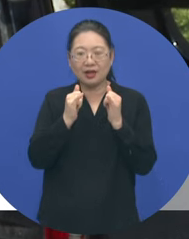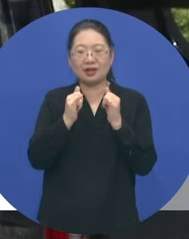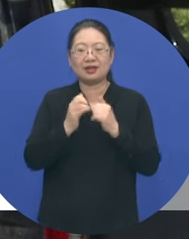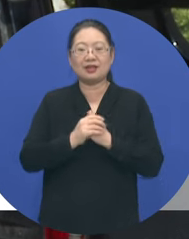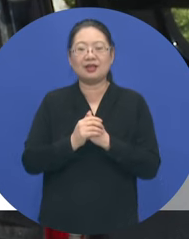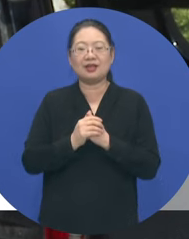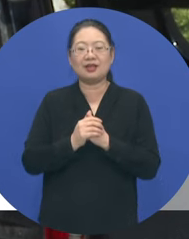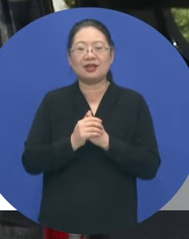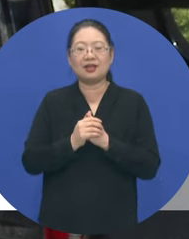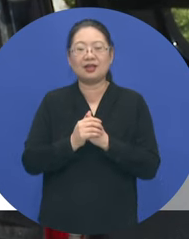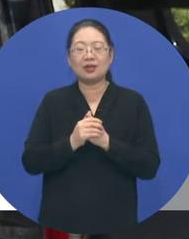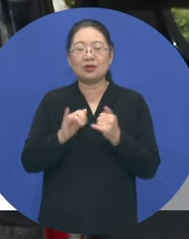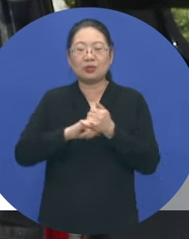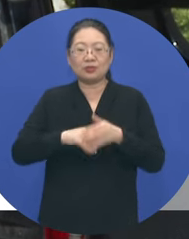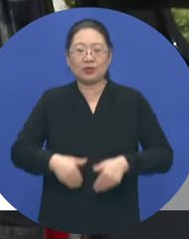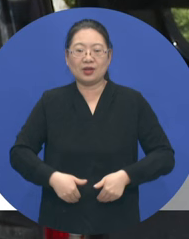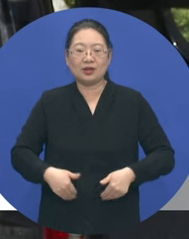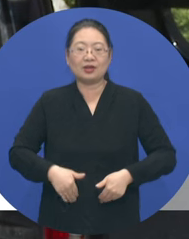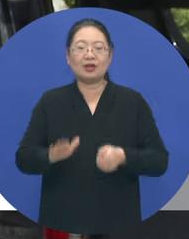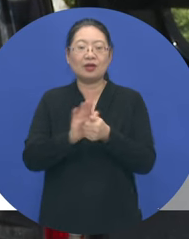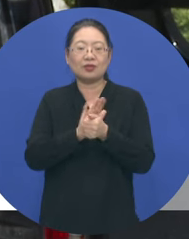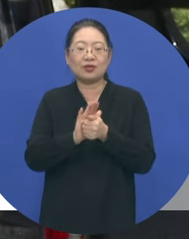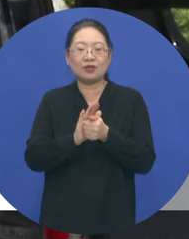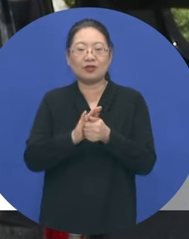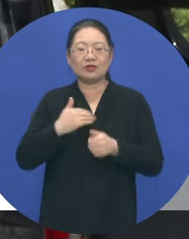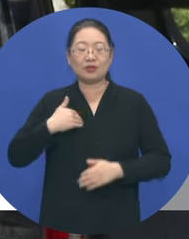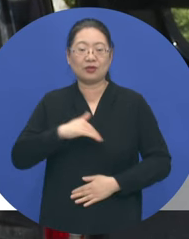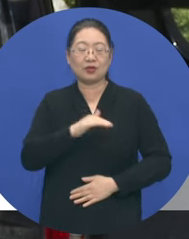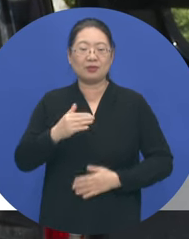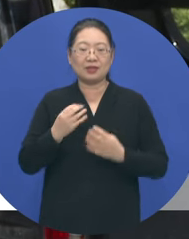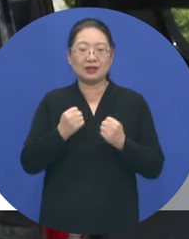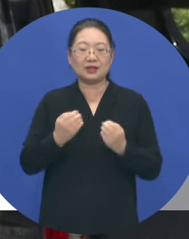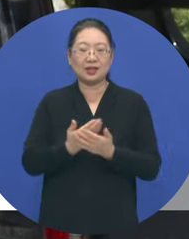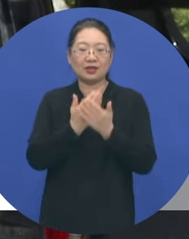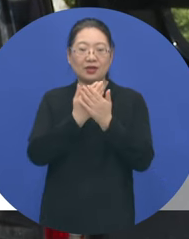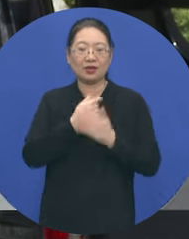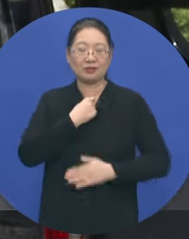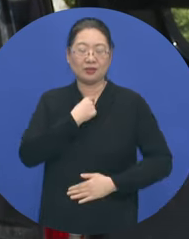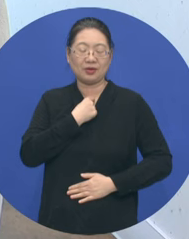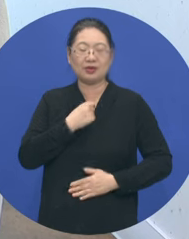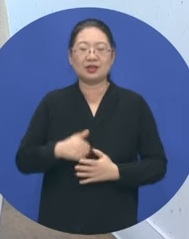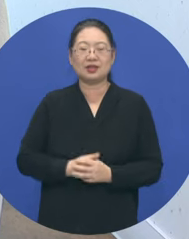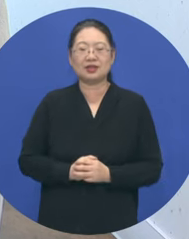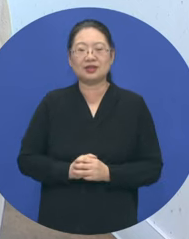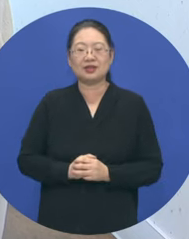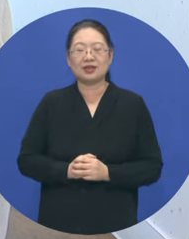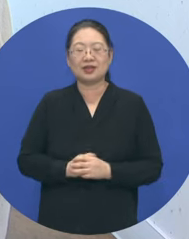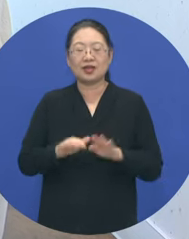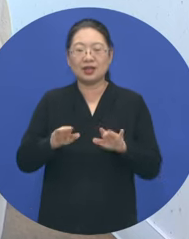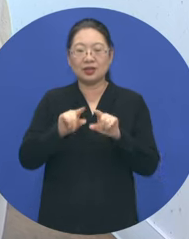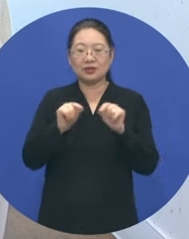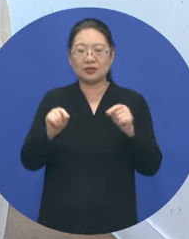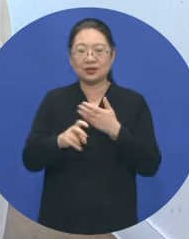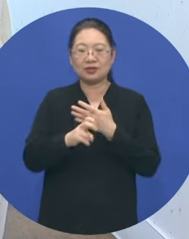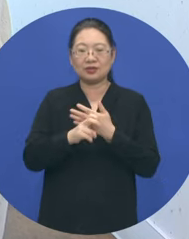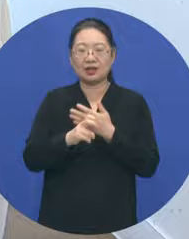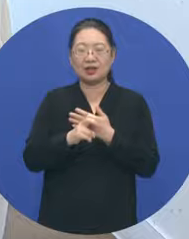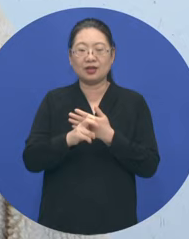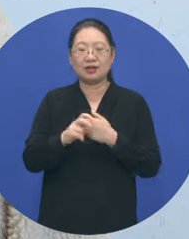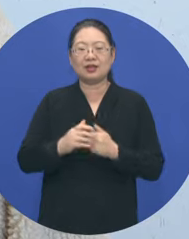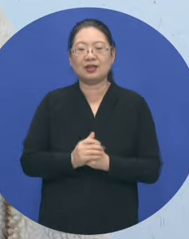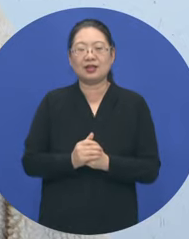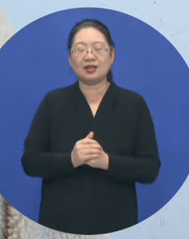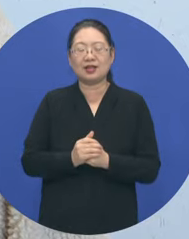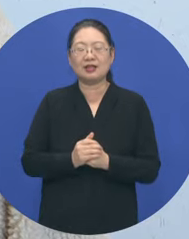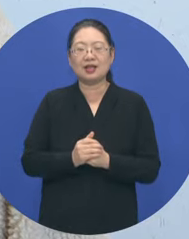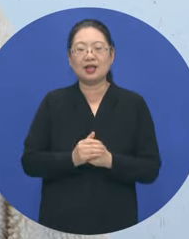반려동물 보호자님들께 꼭 필요한 서비스라는 거를 저희가 좀 많이 활성화시키면서 현행 식품위생법상